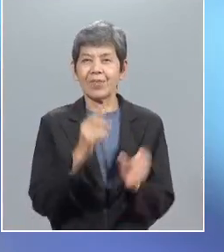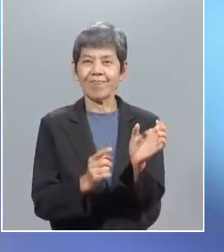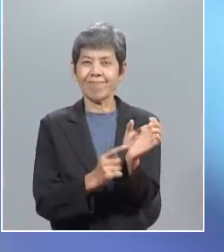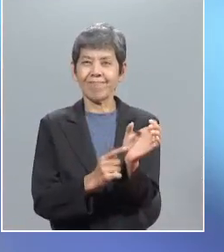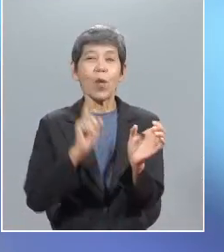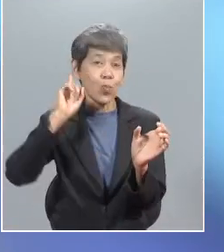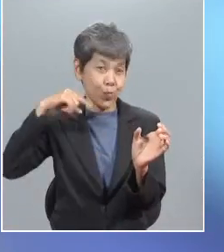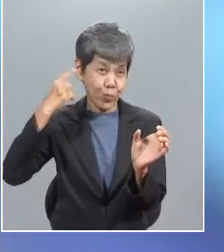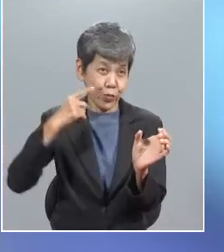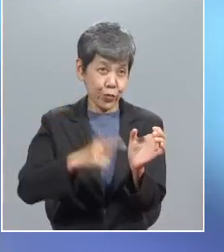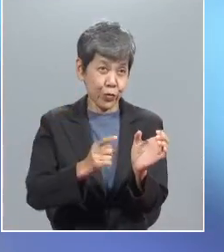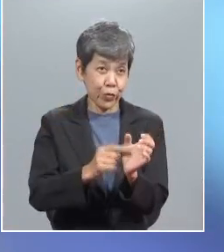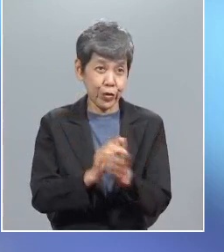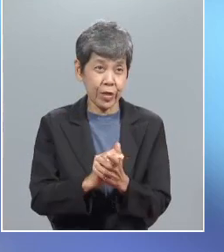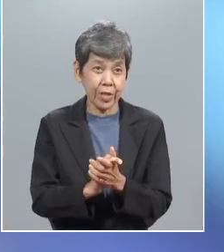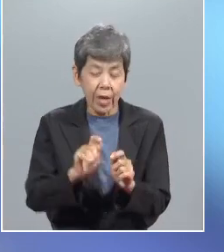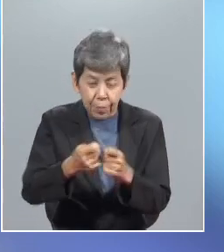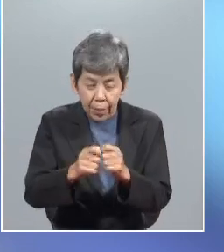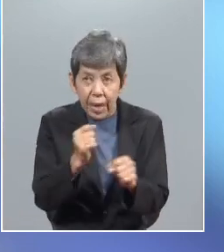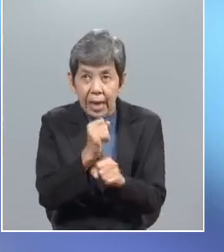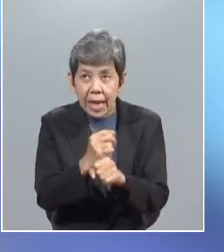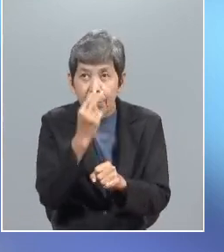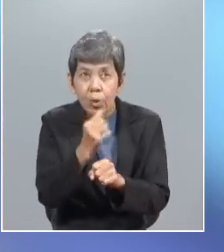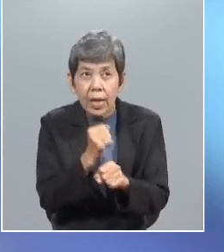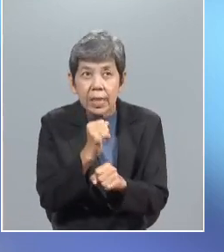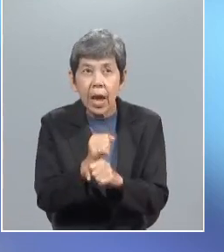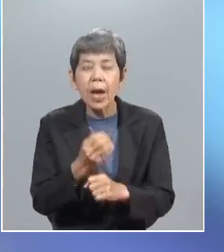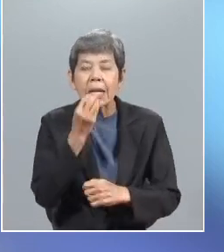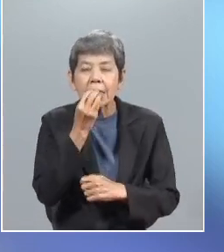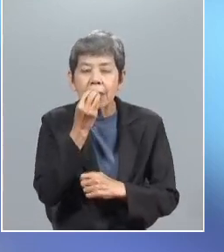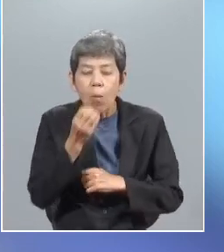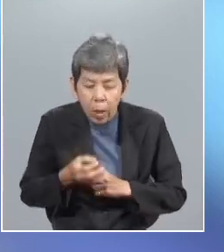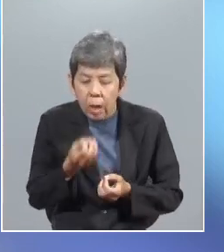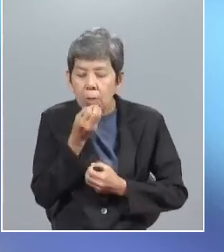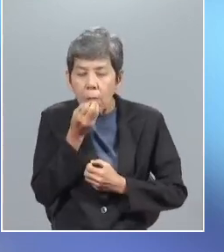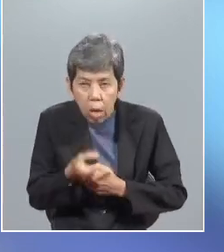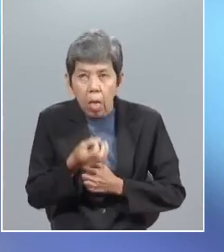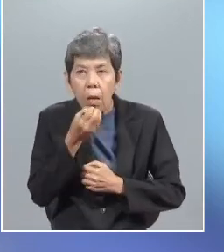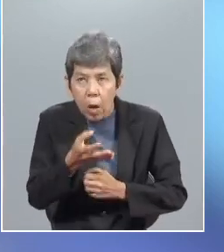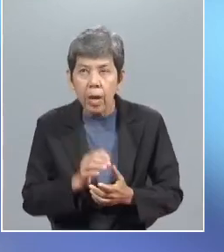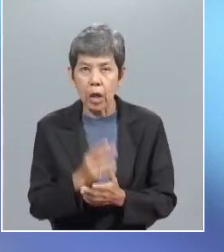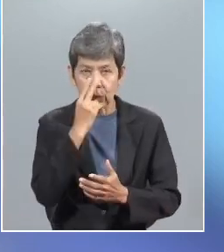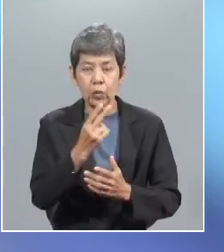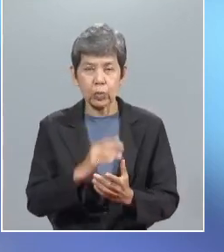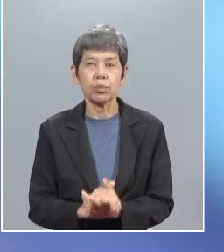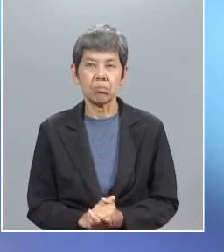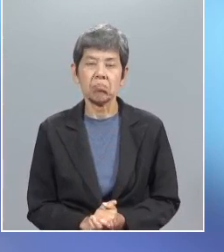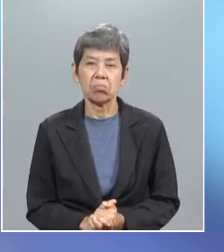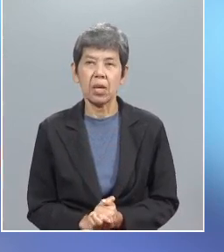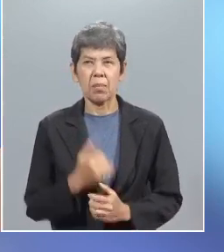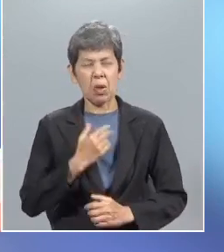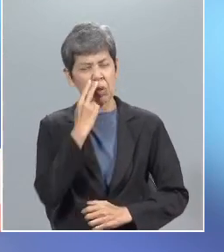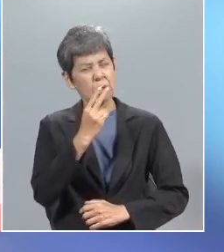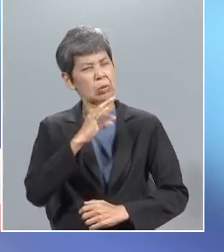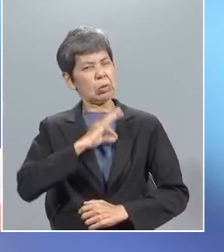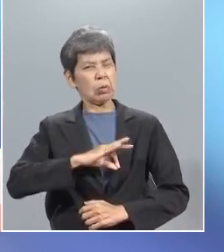ค่ะผู้หญิงคนนี้แกะเม็ดโต้ด้วยวิธีการอย่างที่จะทำอยู่เขียวแล้วก็ม่วนเน็ตลงมาเนค่ะก็มีคน